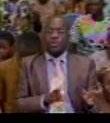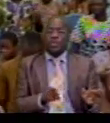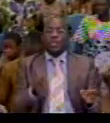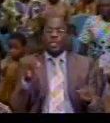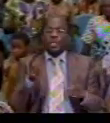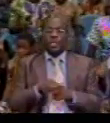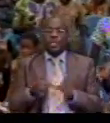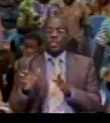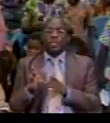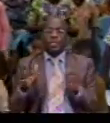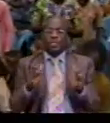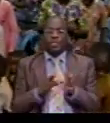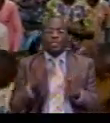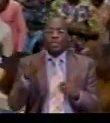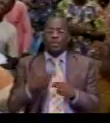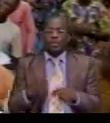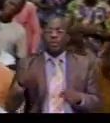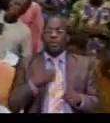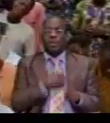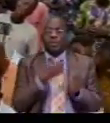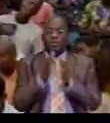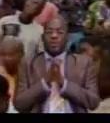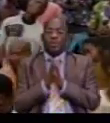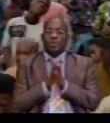In Jesus' name we pray.